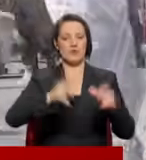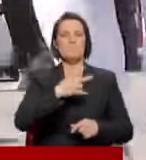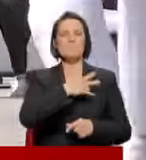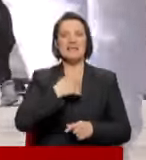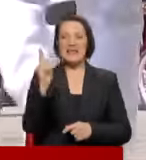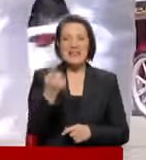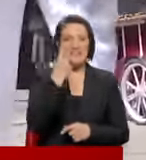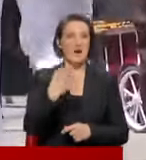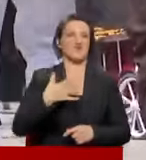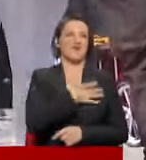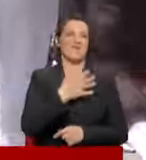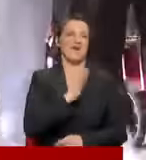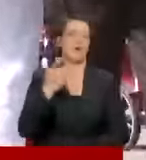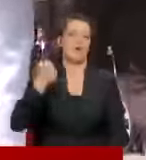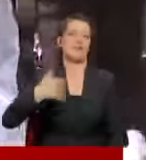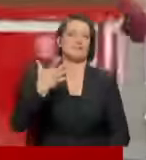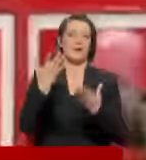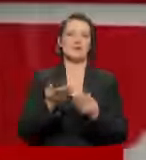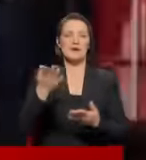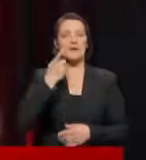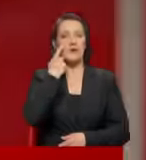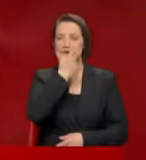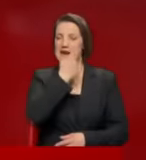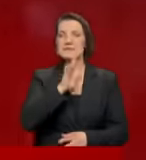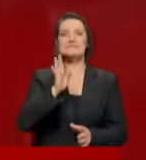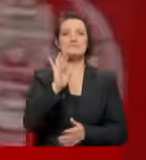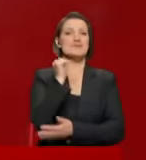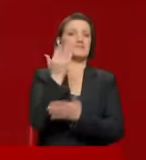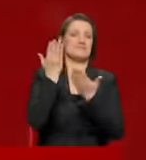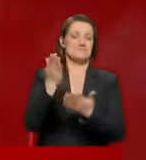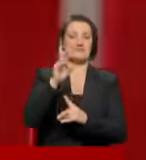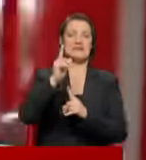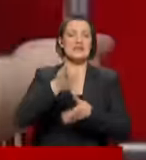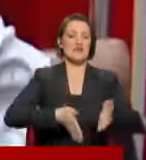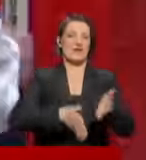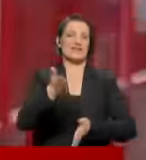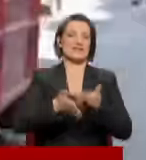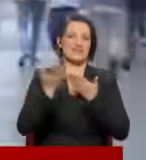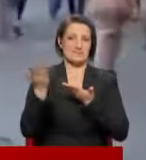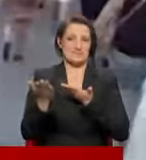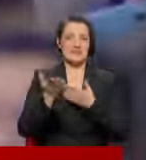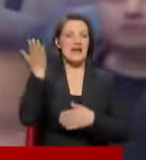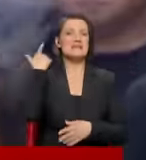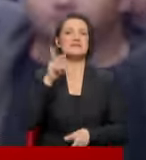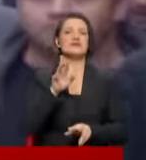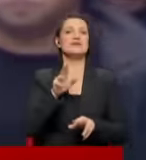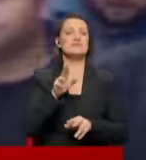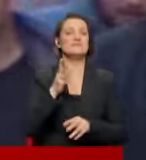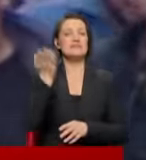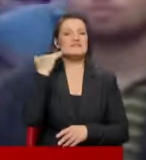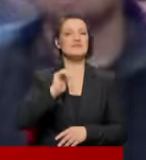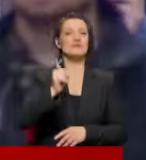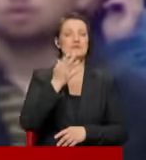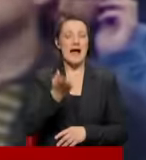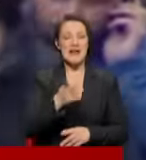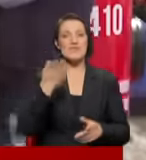Belediye ilk kez CHP yönetimine geçti. Gözler Beyoğlu'nun incisi Taksim'e, İstiklal Caddesi'ne çevrildi. Eski günlerine dönecek mi?